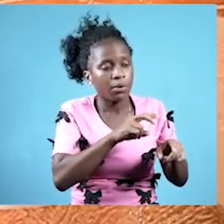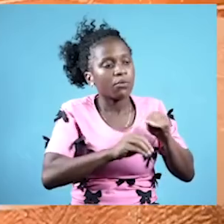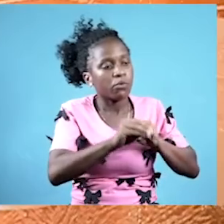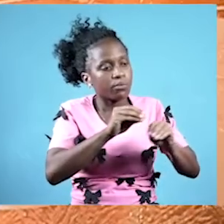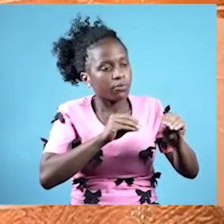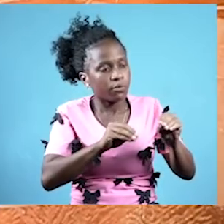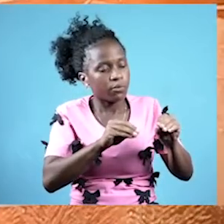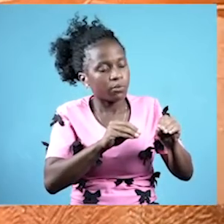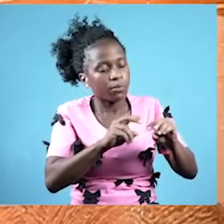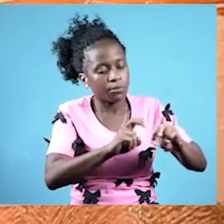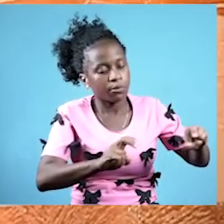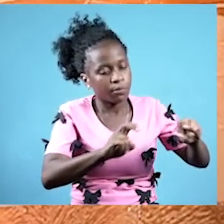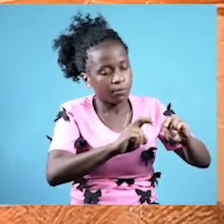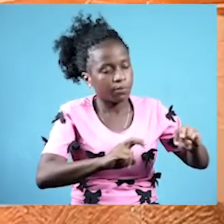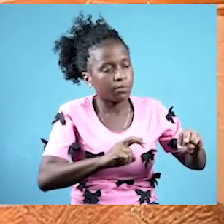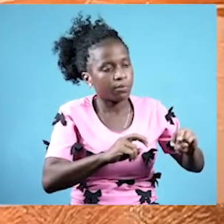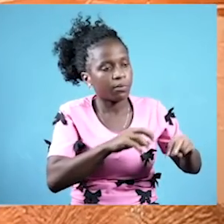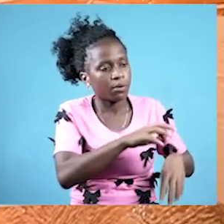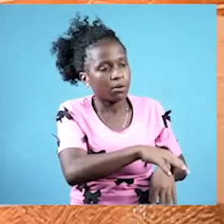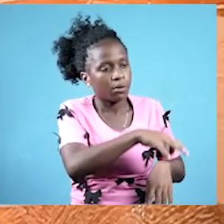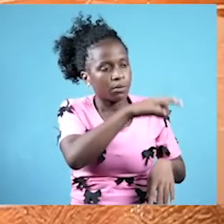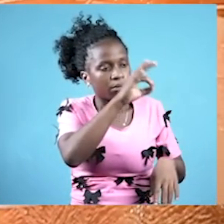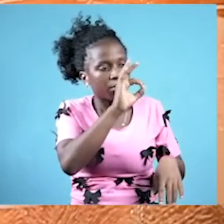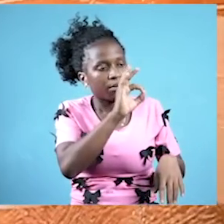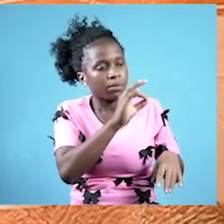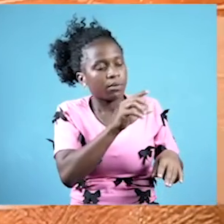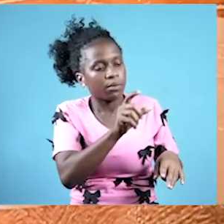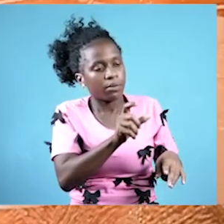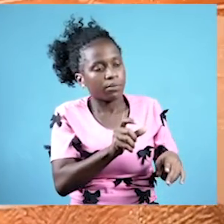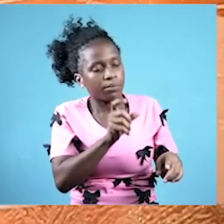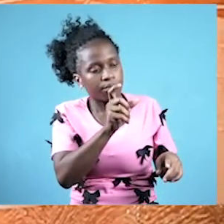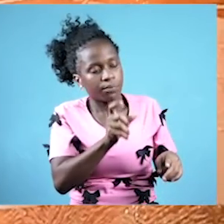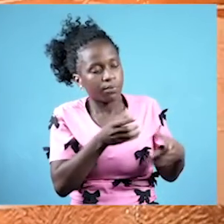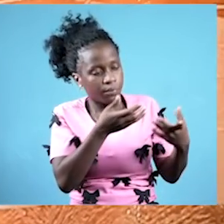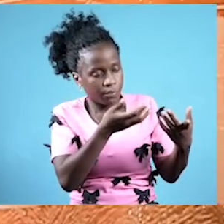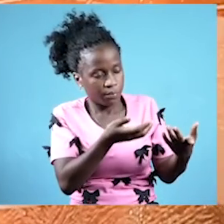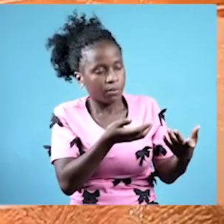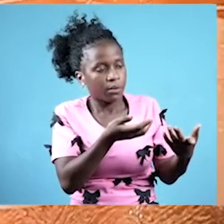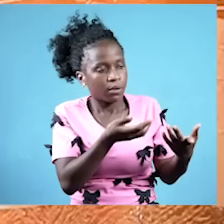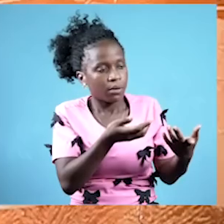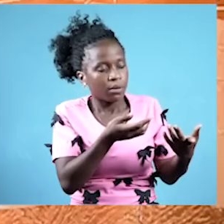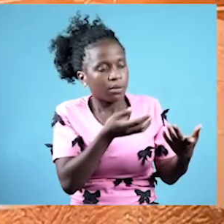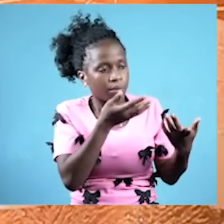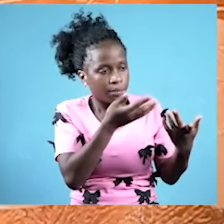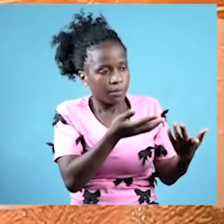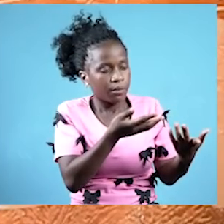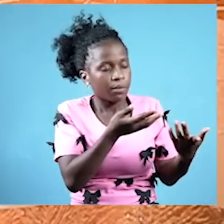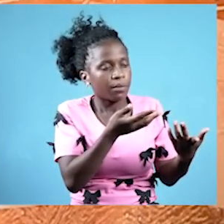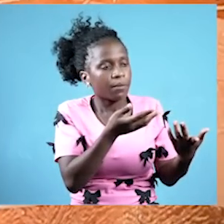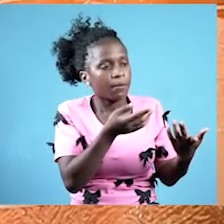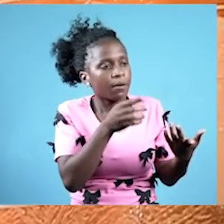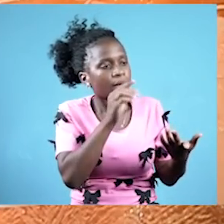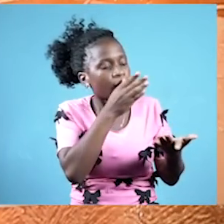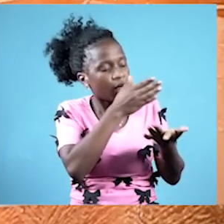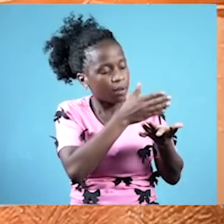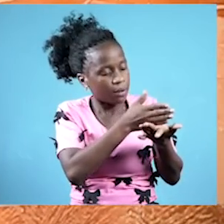mwaka 2015, wengi walikuwa wanaonesha kwamba hakukutendeka haki kwa Edward Lowasa. Ndiyo haki unayozungumzia